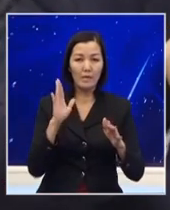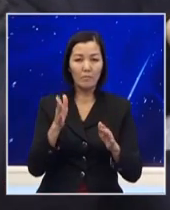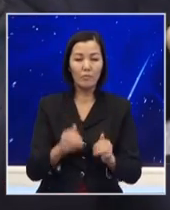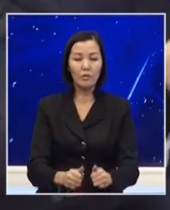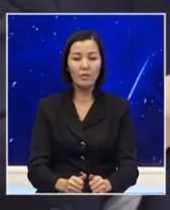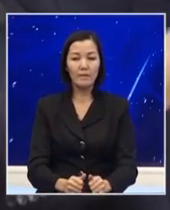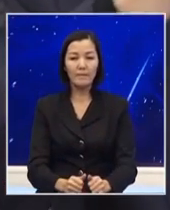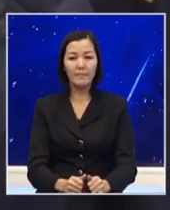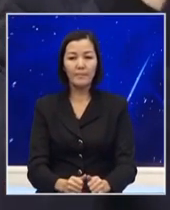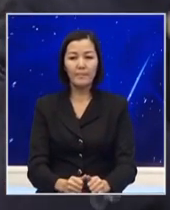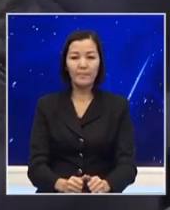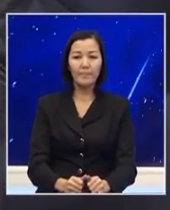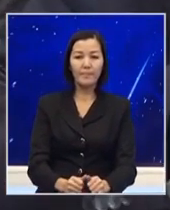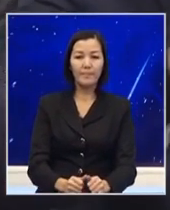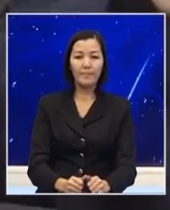болмақ.